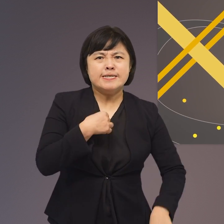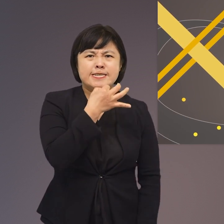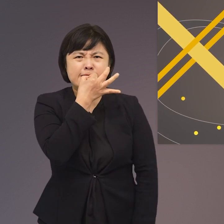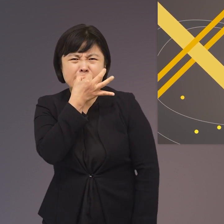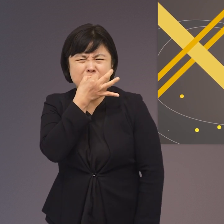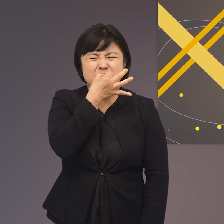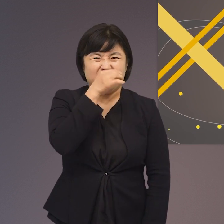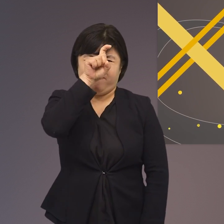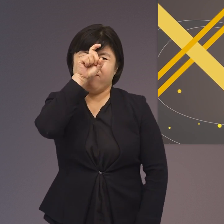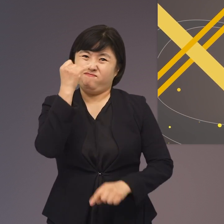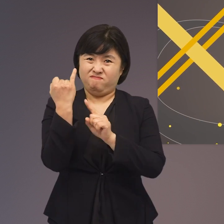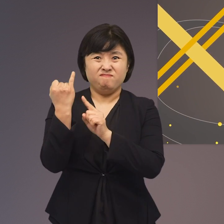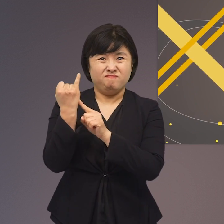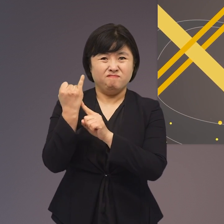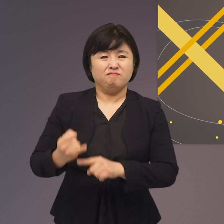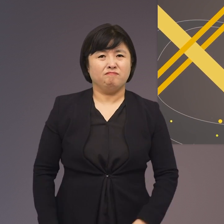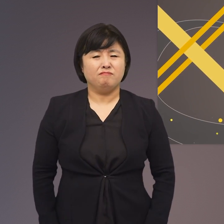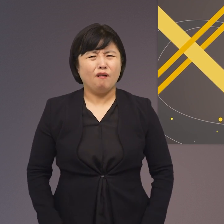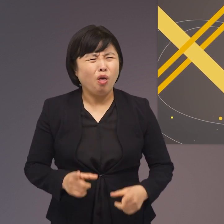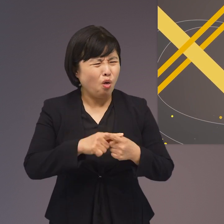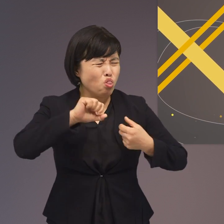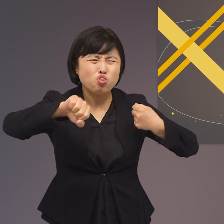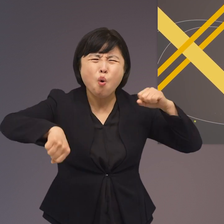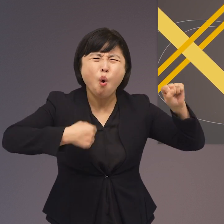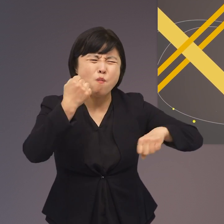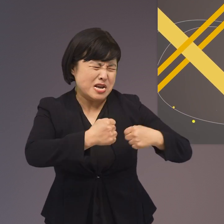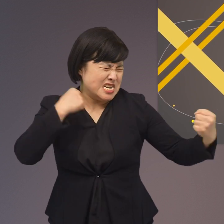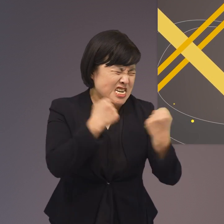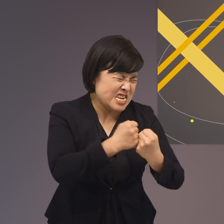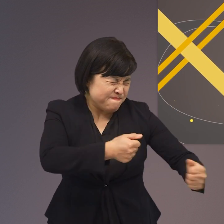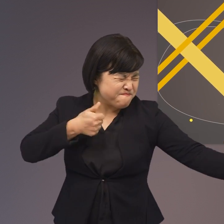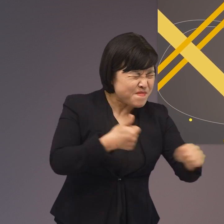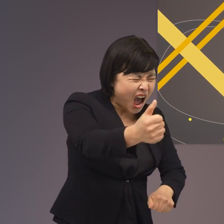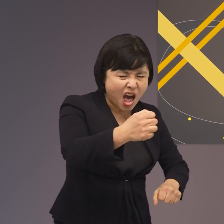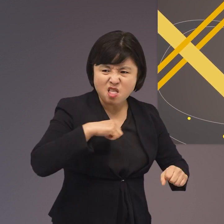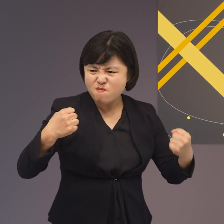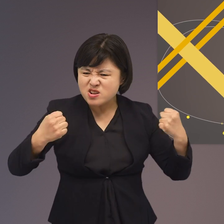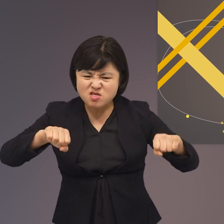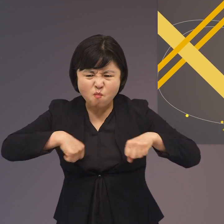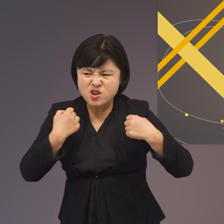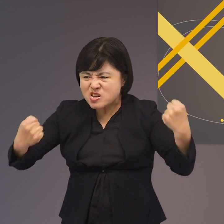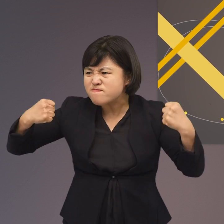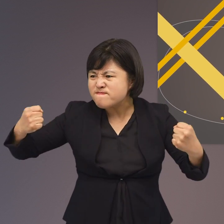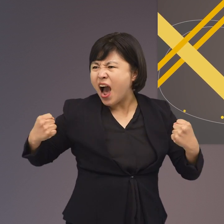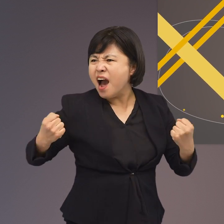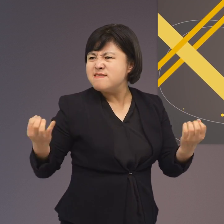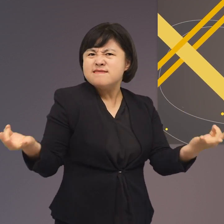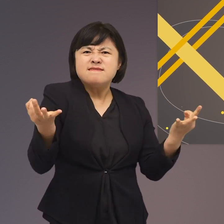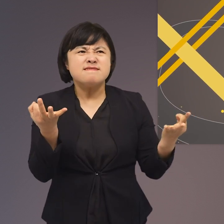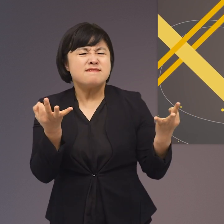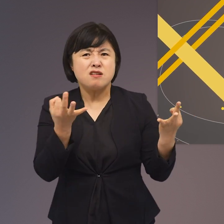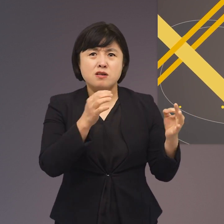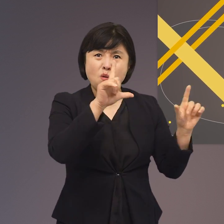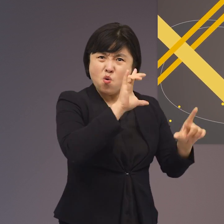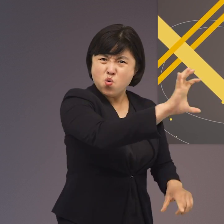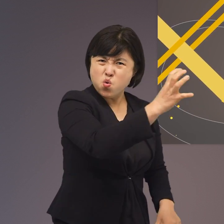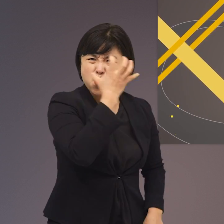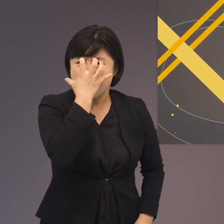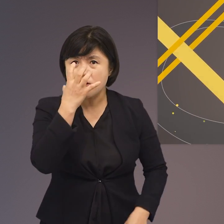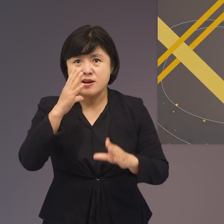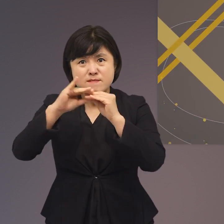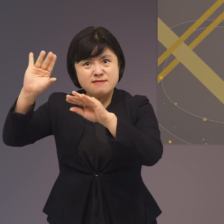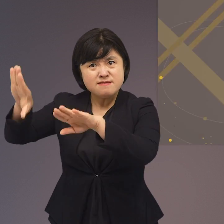대결을 해야 했어요. 싸움에 나선 동물들이 몸집을 부풀려 자신의 힘을 과시하려고